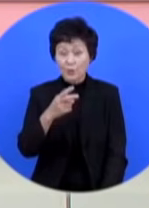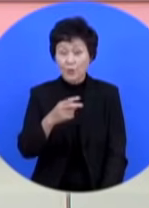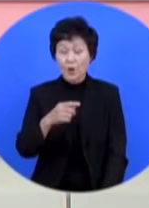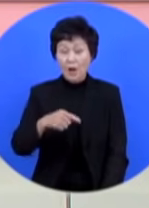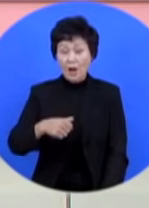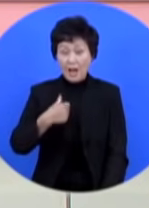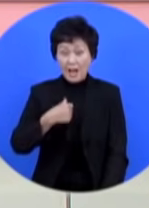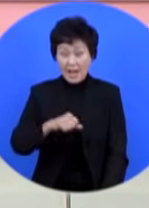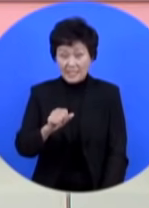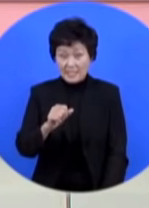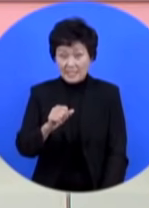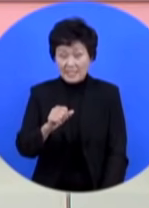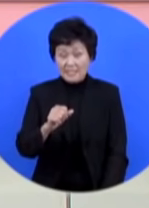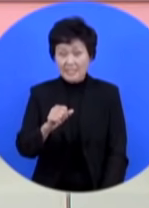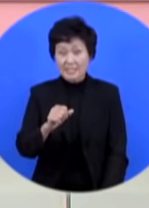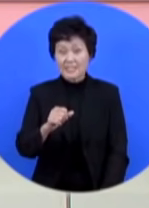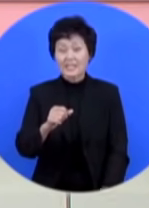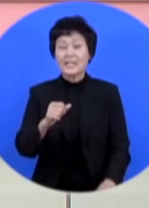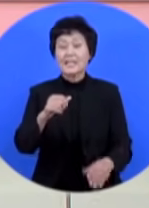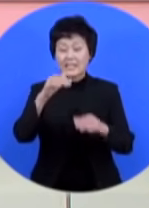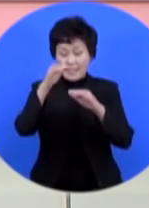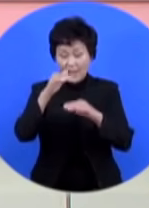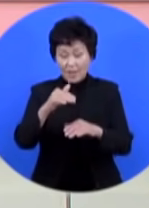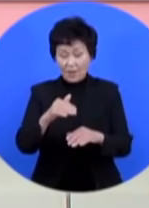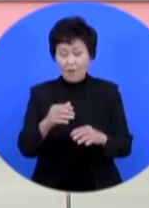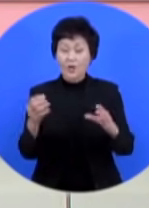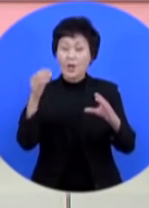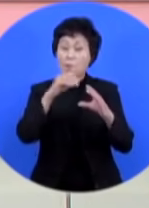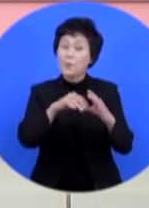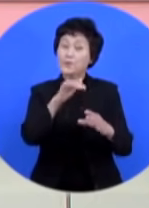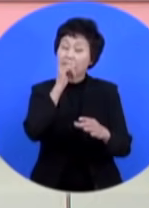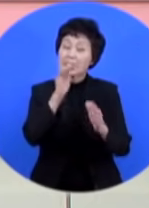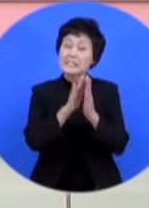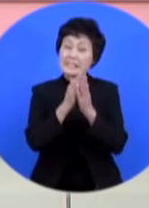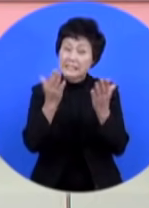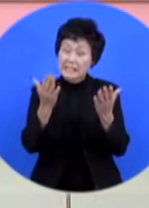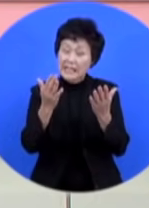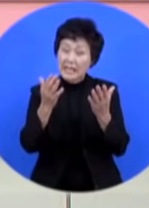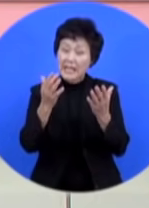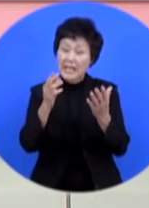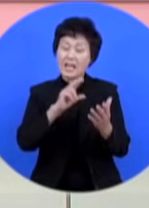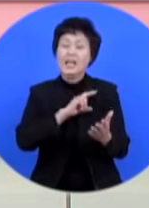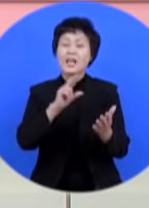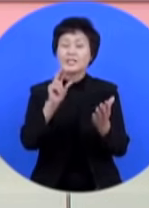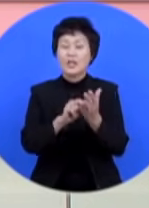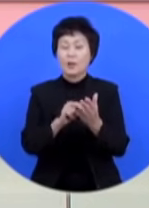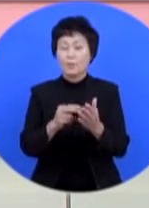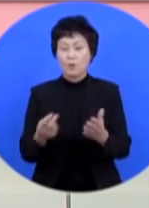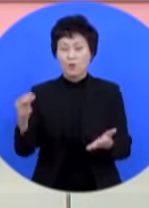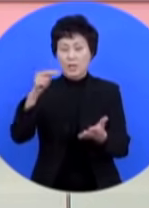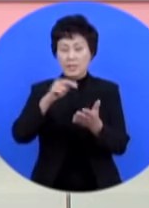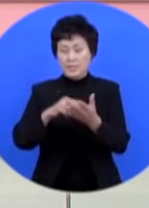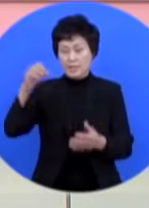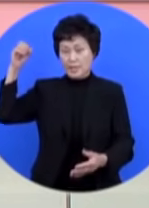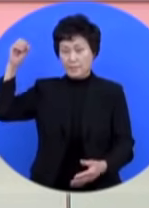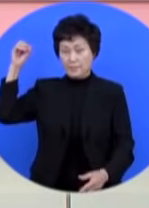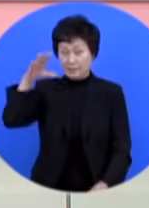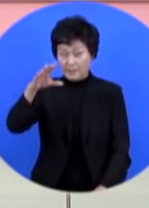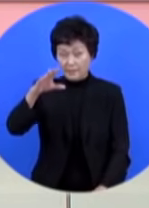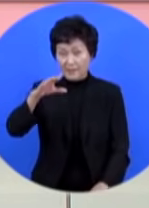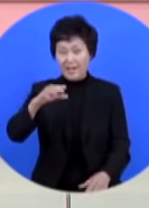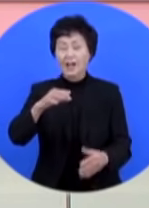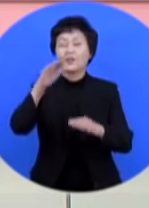발하라는 책을 제가 한 권 드렸는데 네. 그 책을 밤새도록 잠을 이루지 못하고